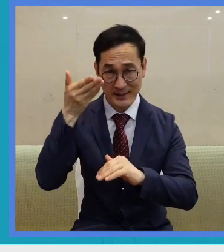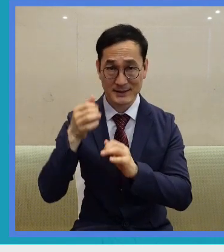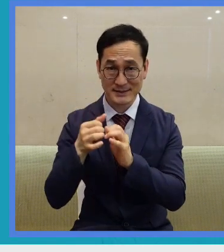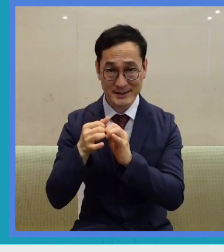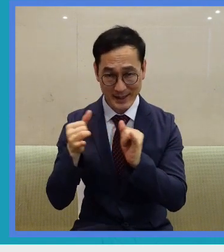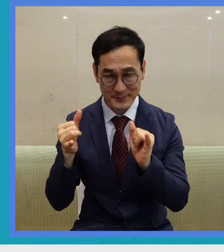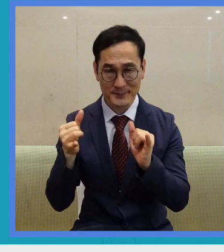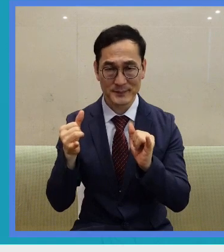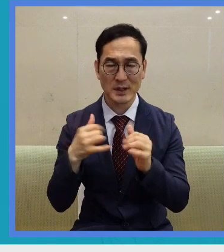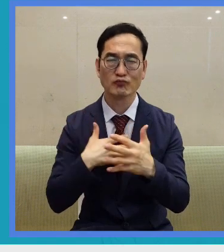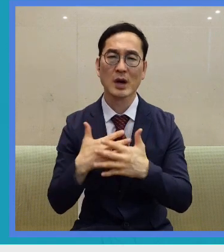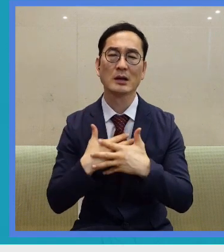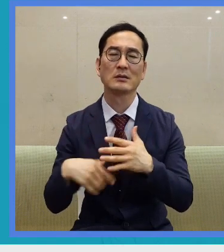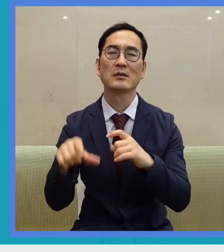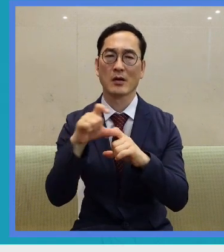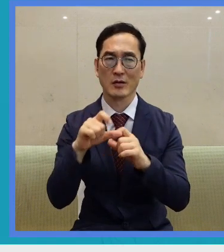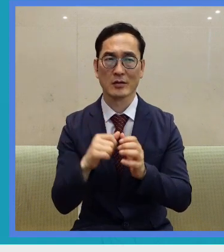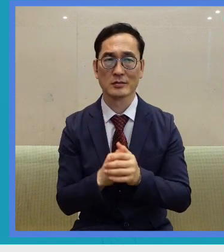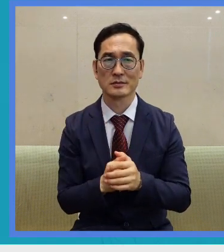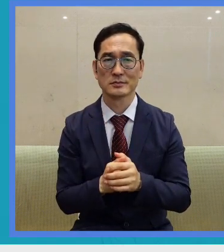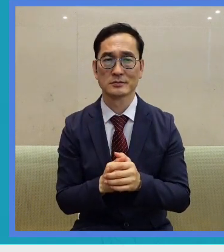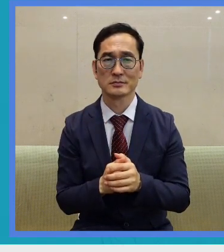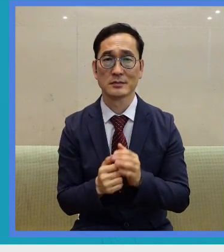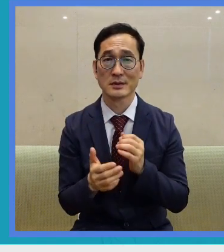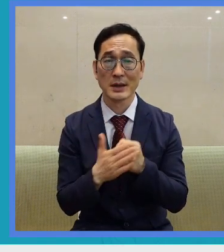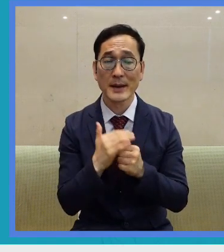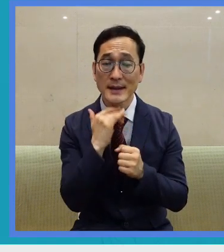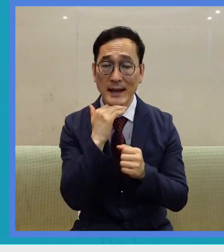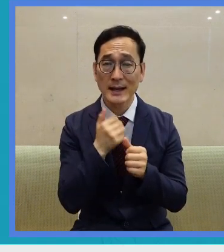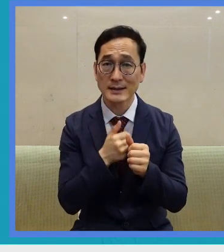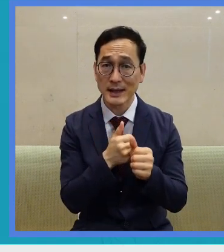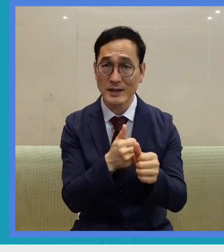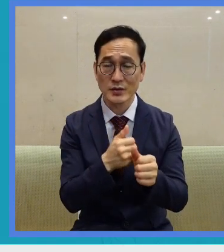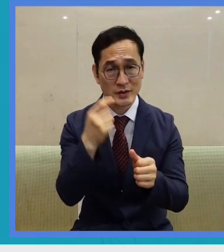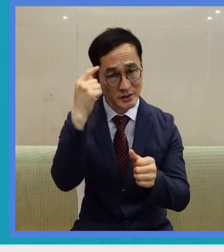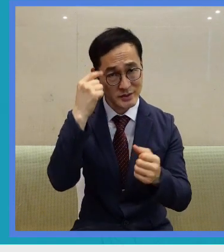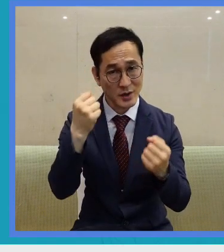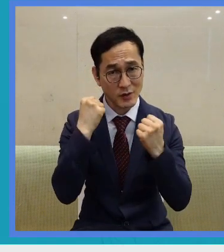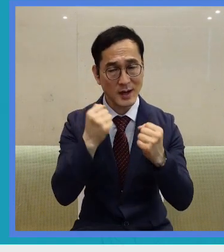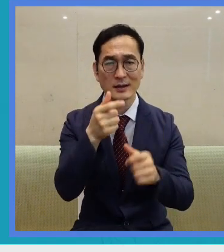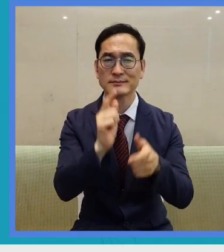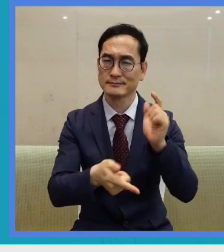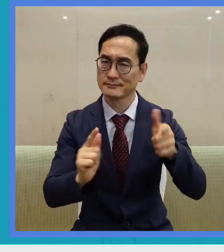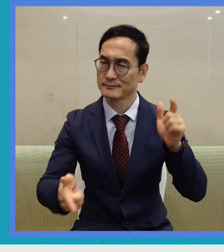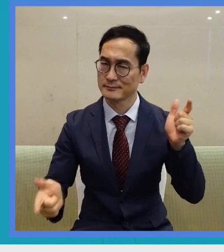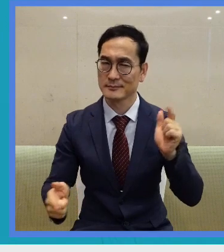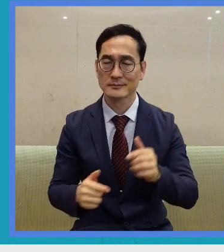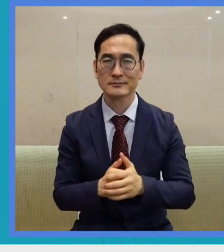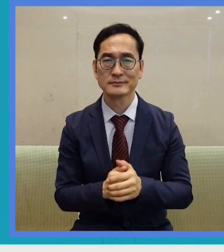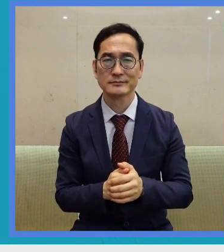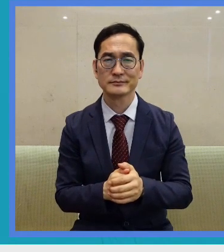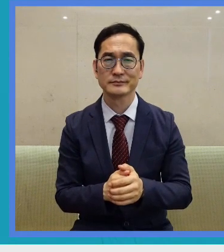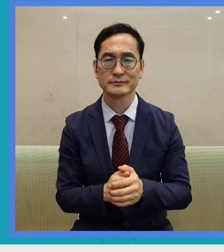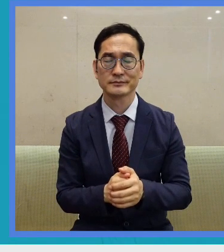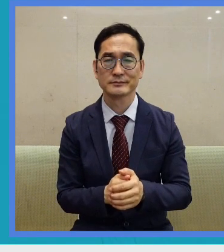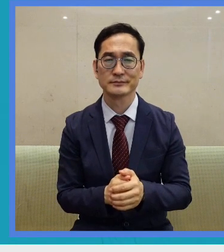하여서 연령별로도 굉장히 정신건강이 다르게 영향을 끼쳤다라고 할 수 있겠습니다.